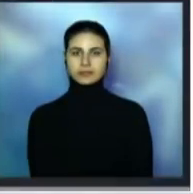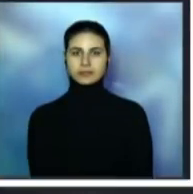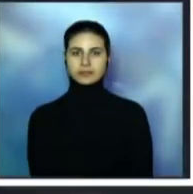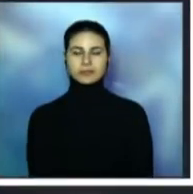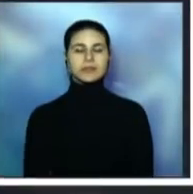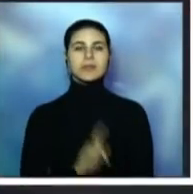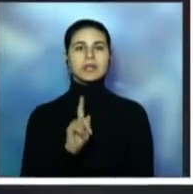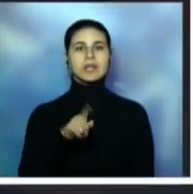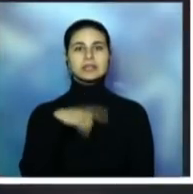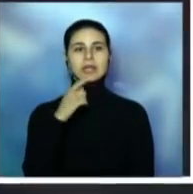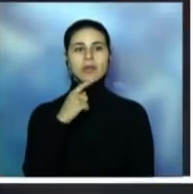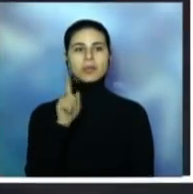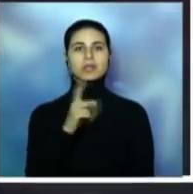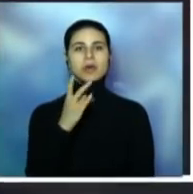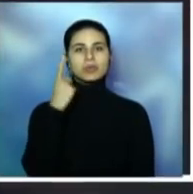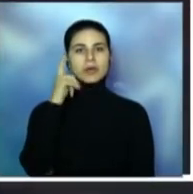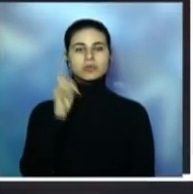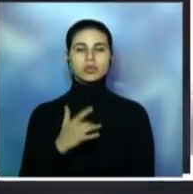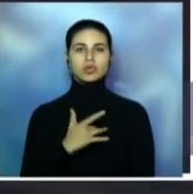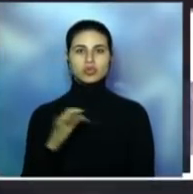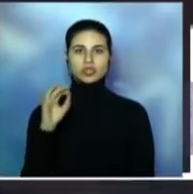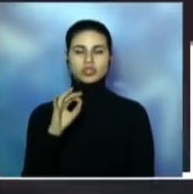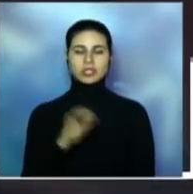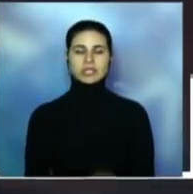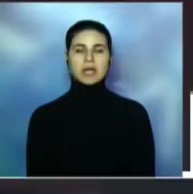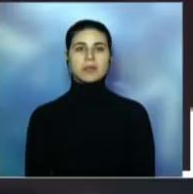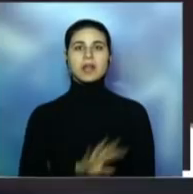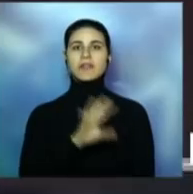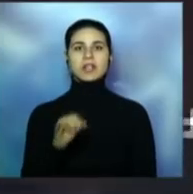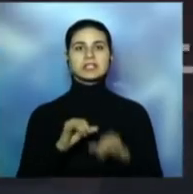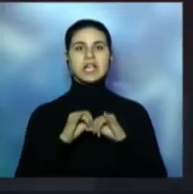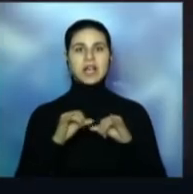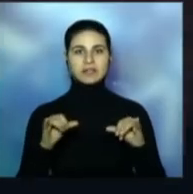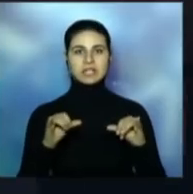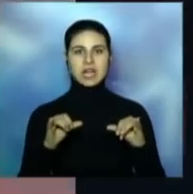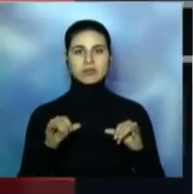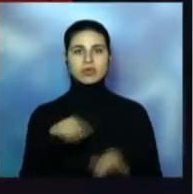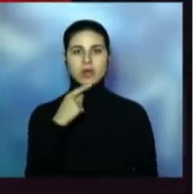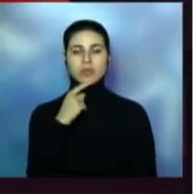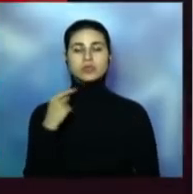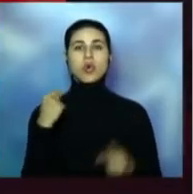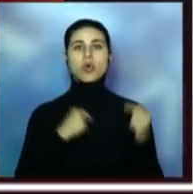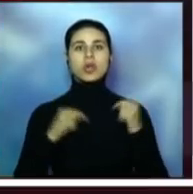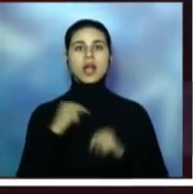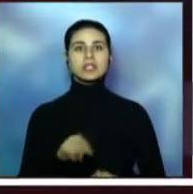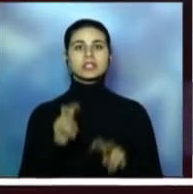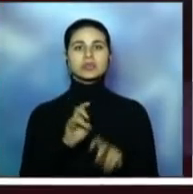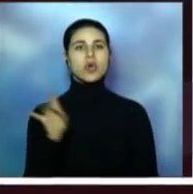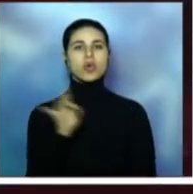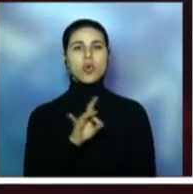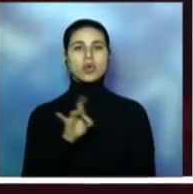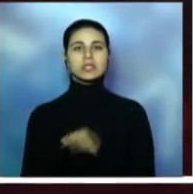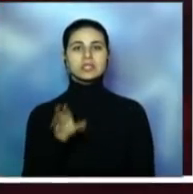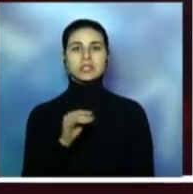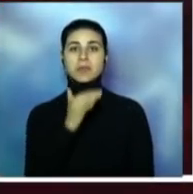რას ამბობენ და რა უნდა ვიცოდეთ გულის შესახებ? ყველაზე გავრცელებული მითები. ორგანიზმში ქოლესტერინის მაღალი